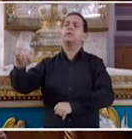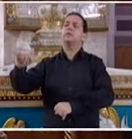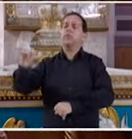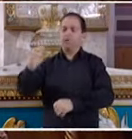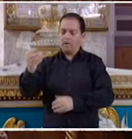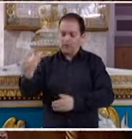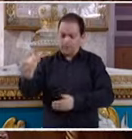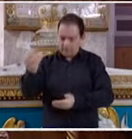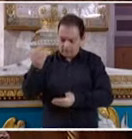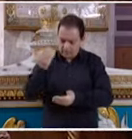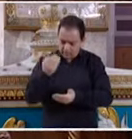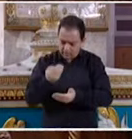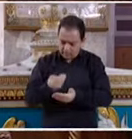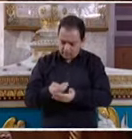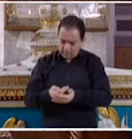αθάνατος